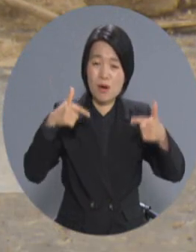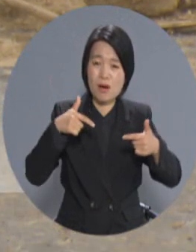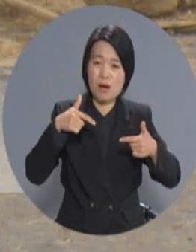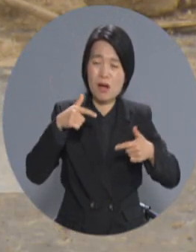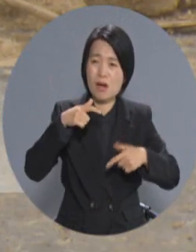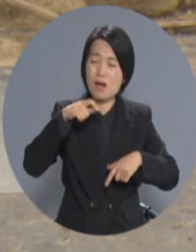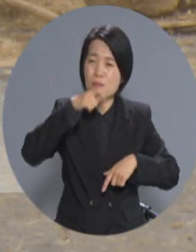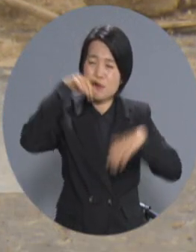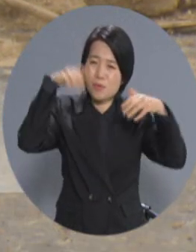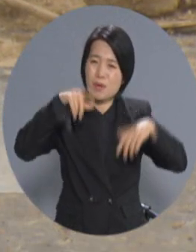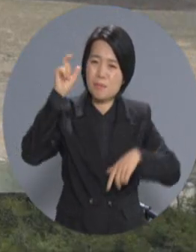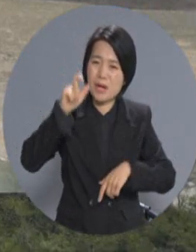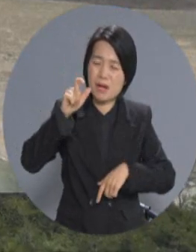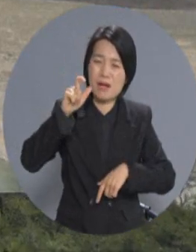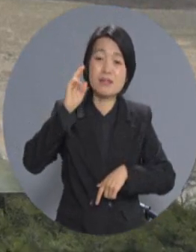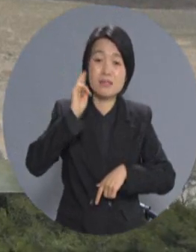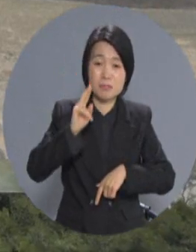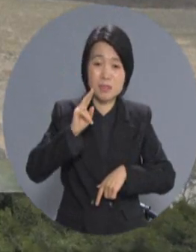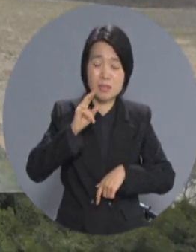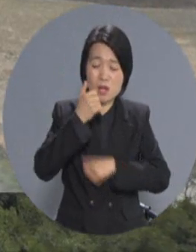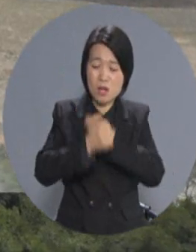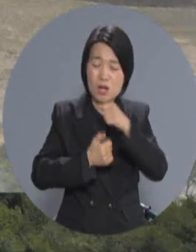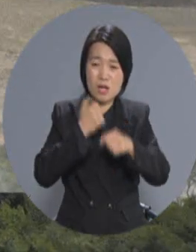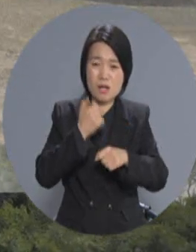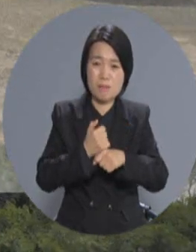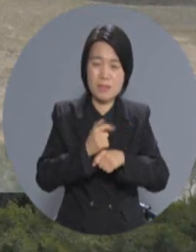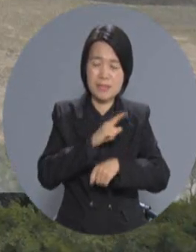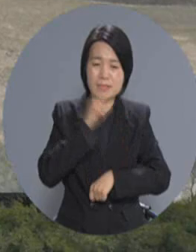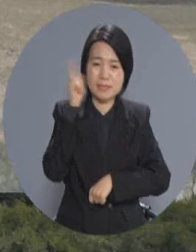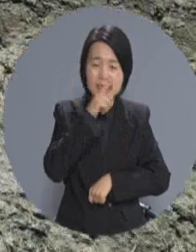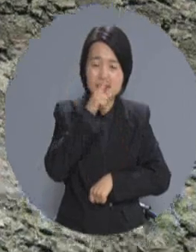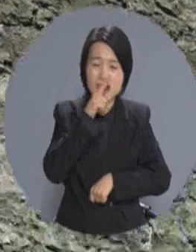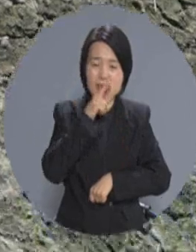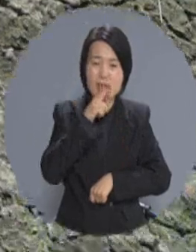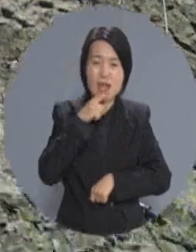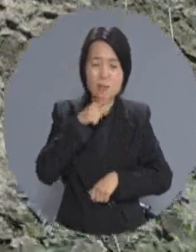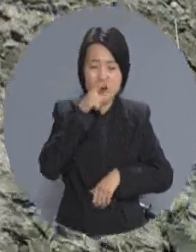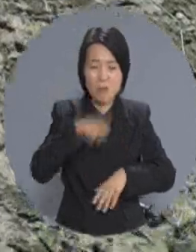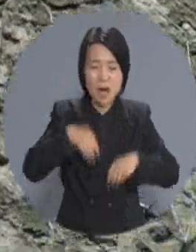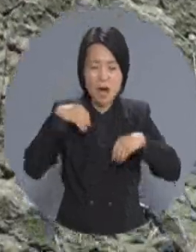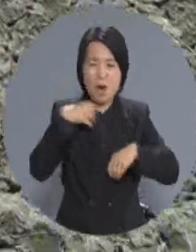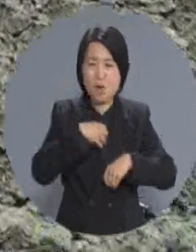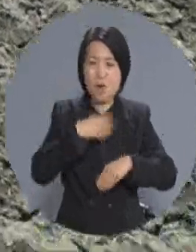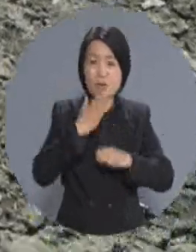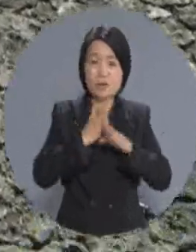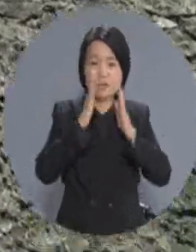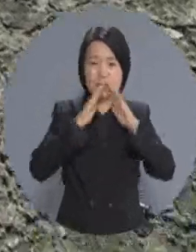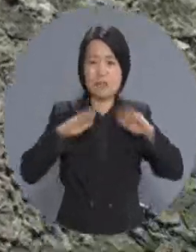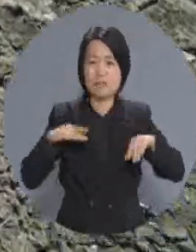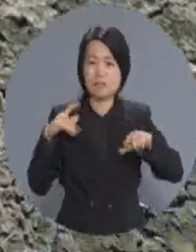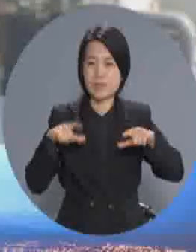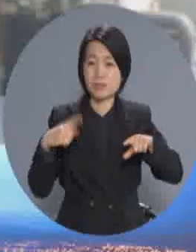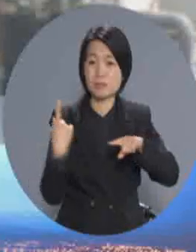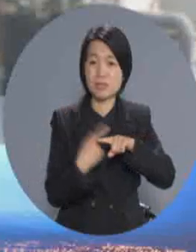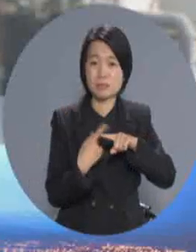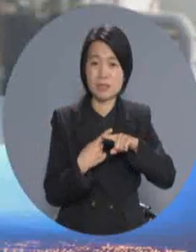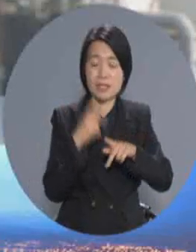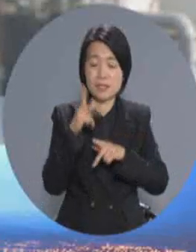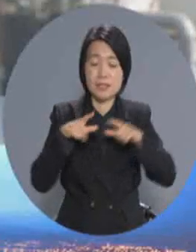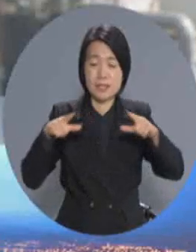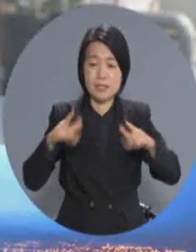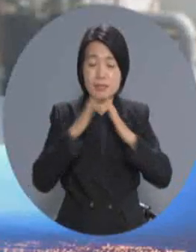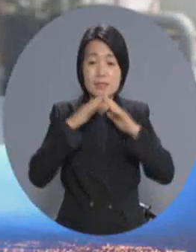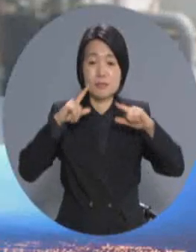있습니다. 50년 만에 최악의 가뭄으로 신음하고 있는 전남 지역도 예외는 아닙니다. 대규모 산단을 끼고